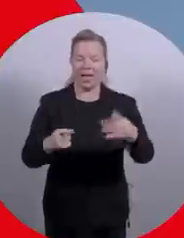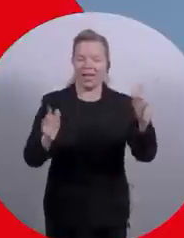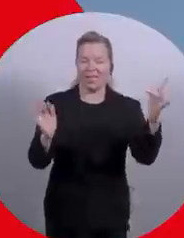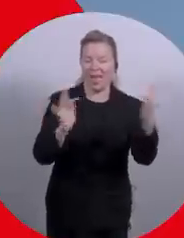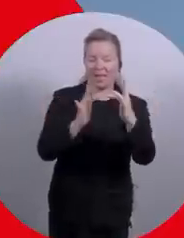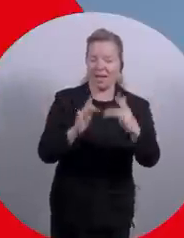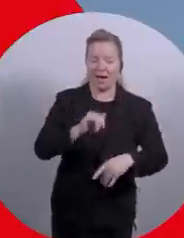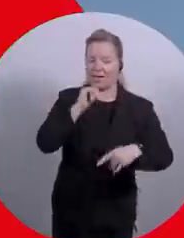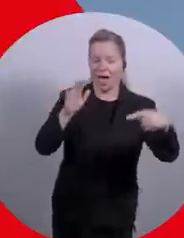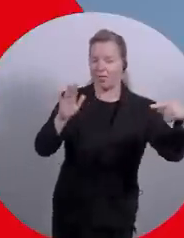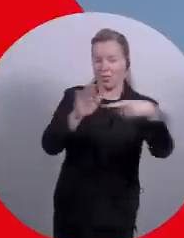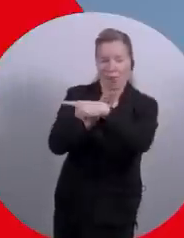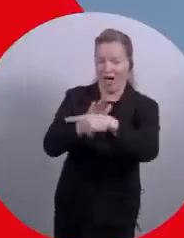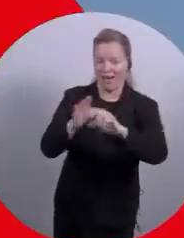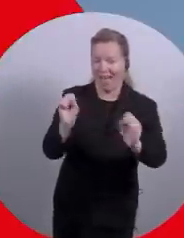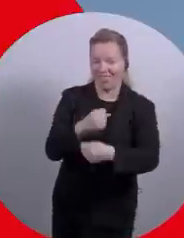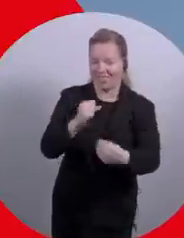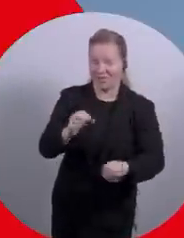ungewohnt